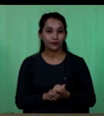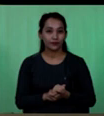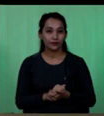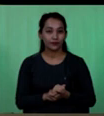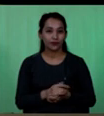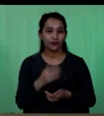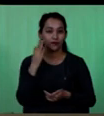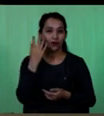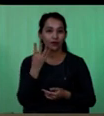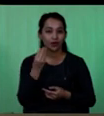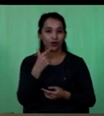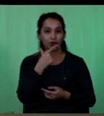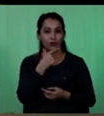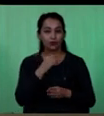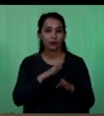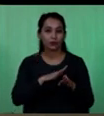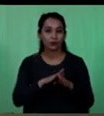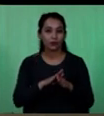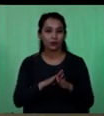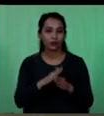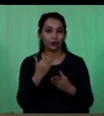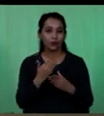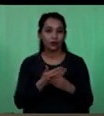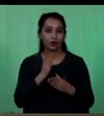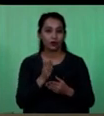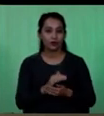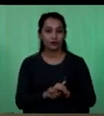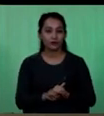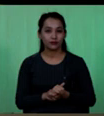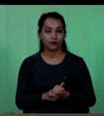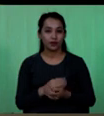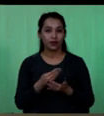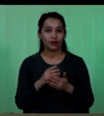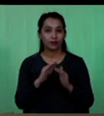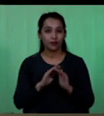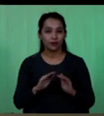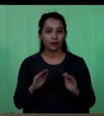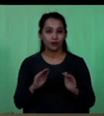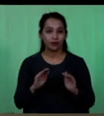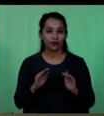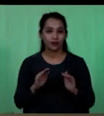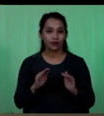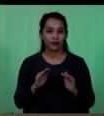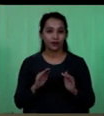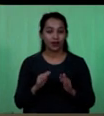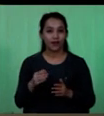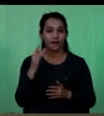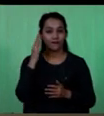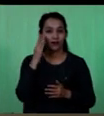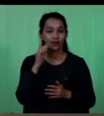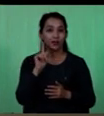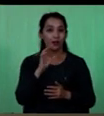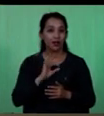Fikr yanada to'liqroq bo'lishiga xizmat qiladi. Mana aziz o'quvchilar, ushbu fikrlar